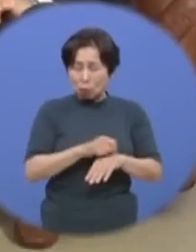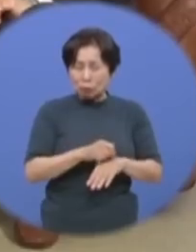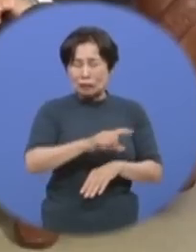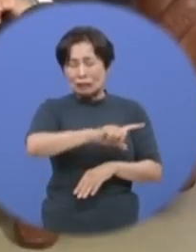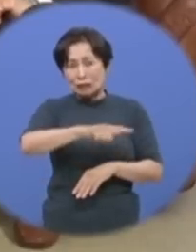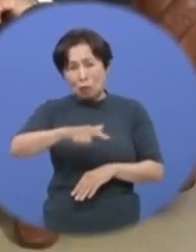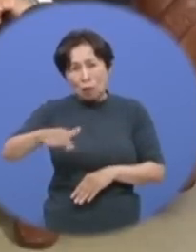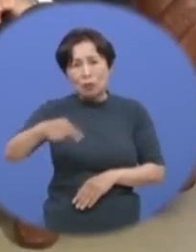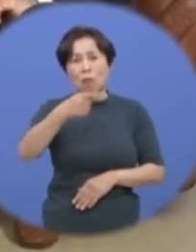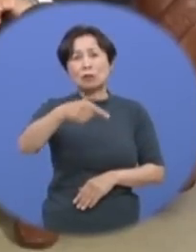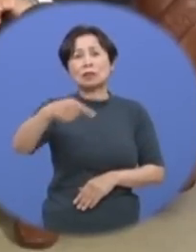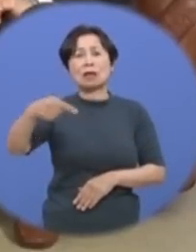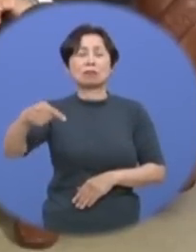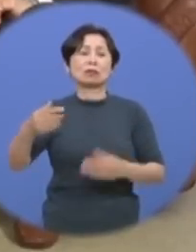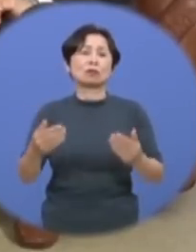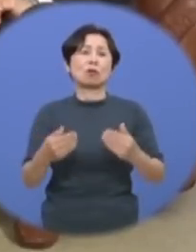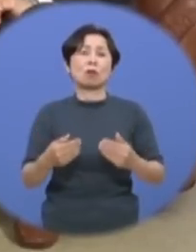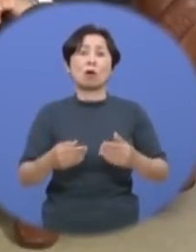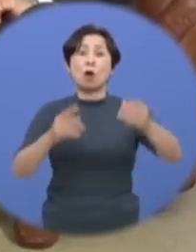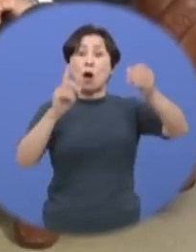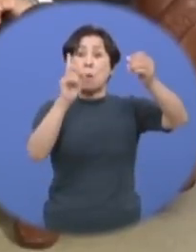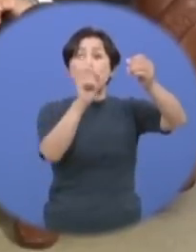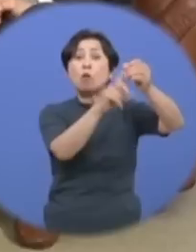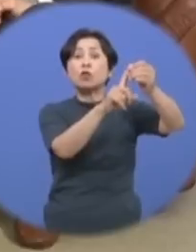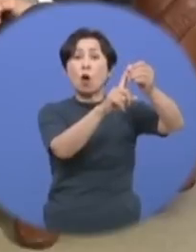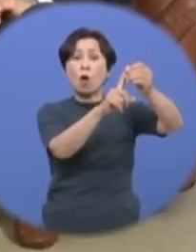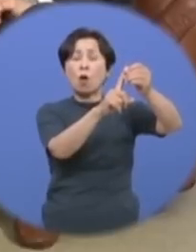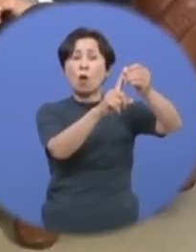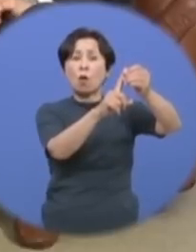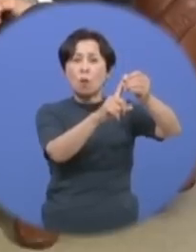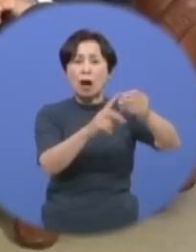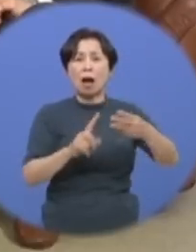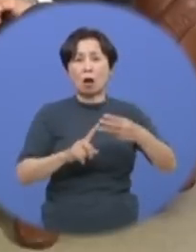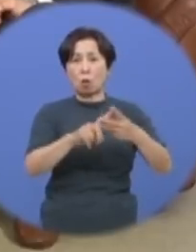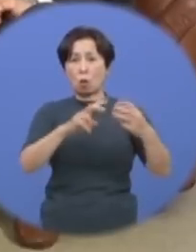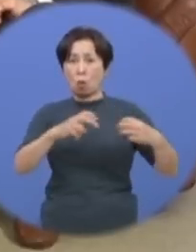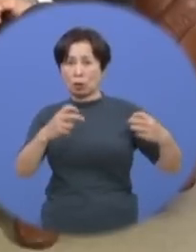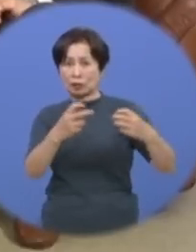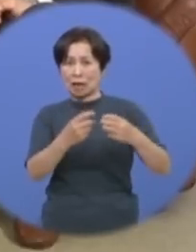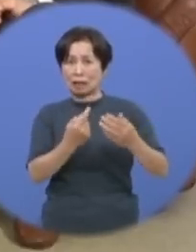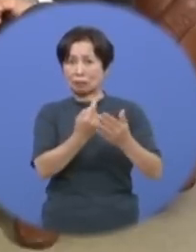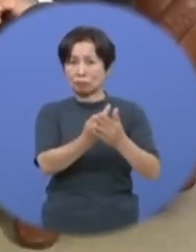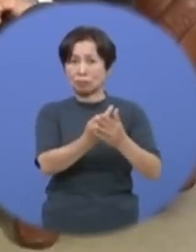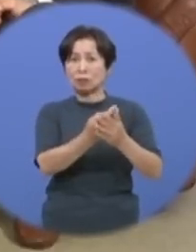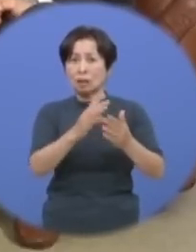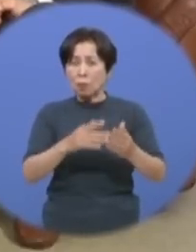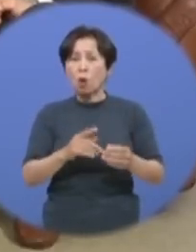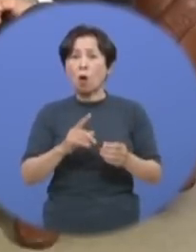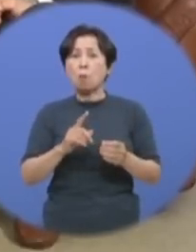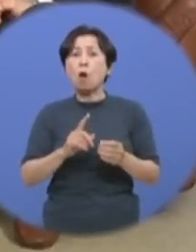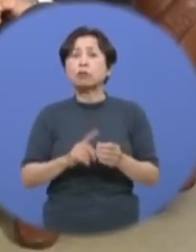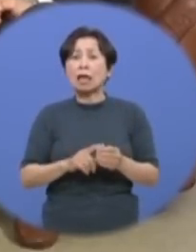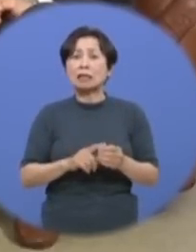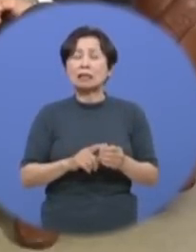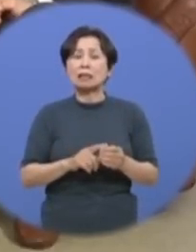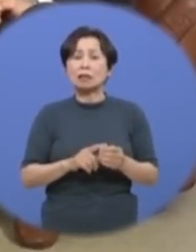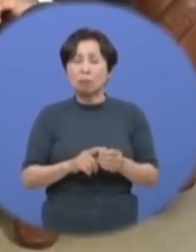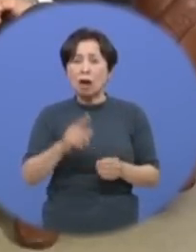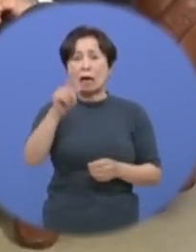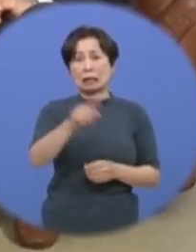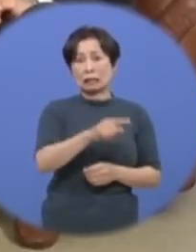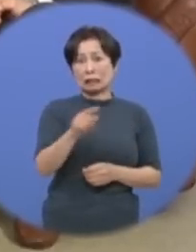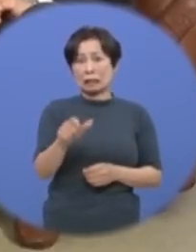ね目標は甲子園なんですけども目的はやっぱり人間を育てるということなんですね卒業してから